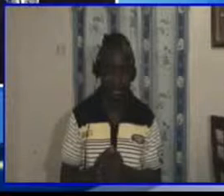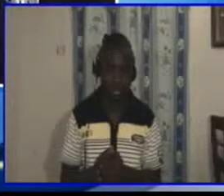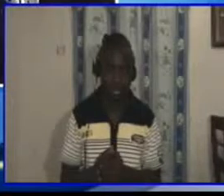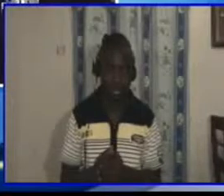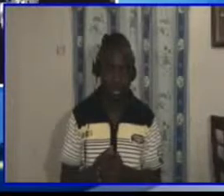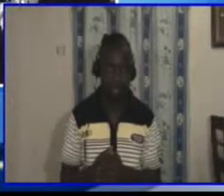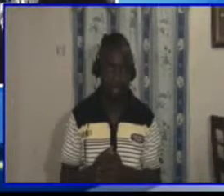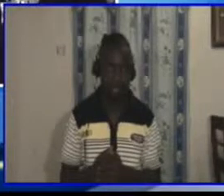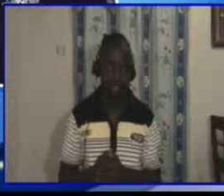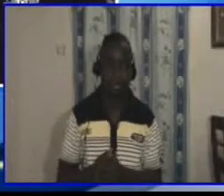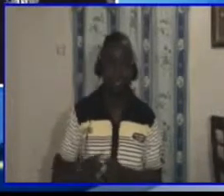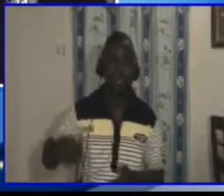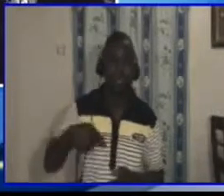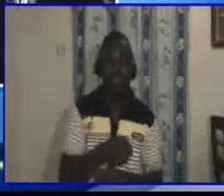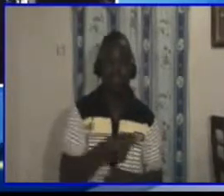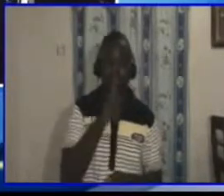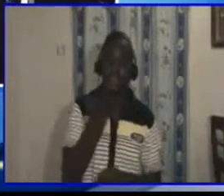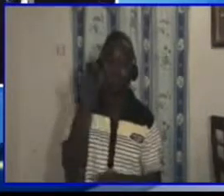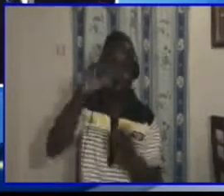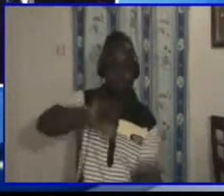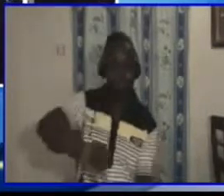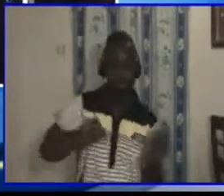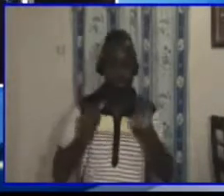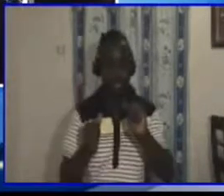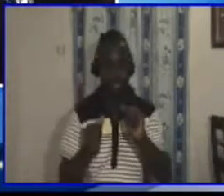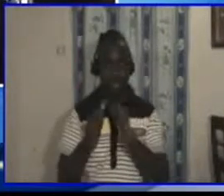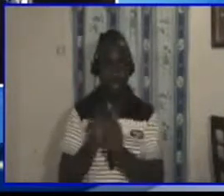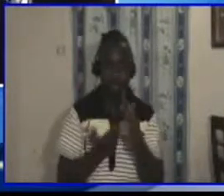e la loro risposta è stata